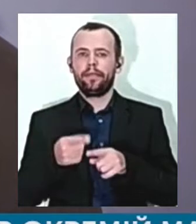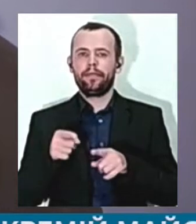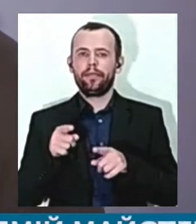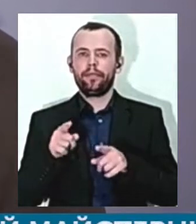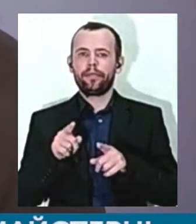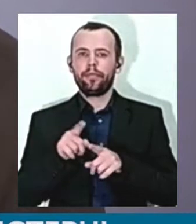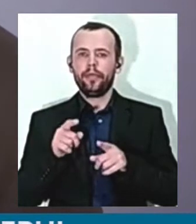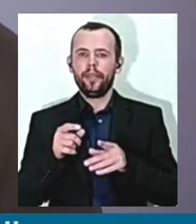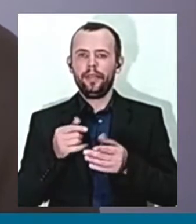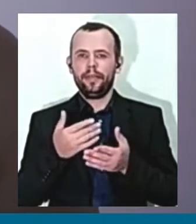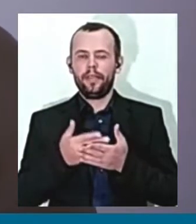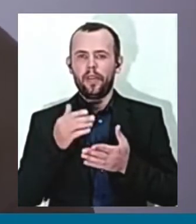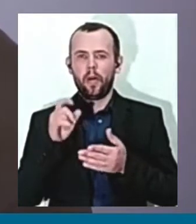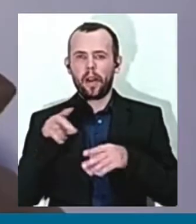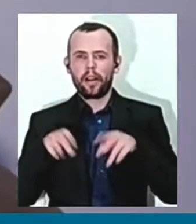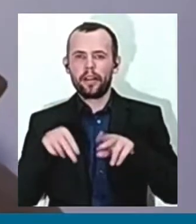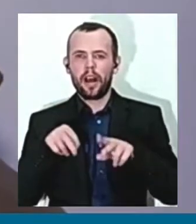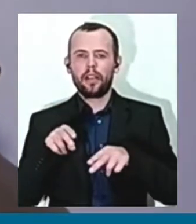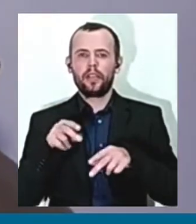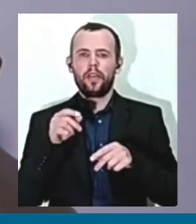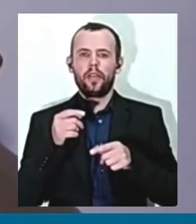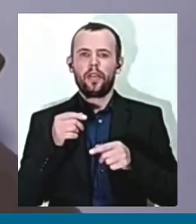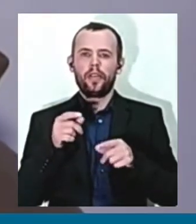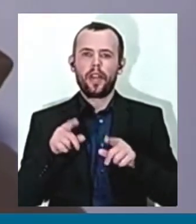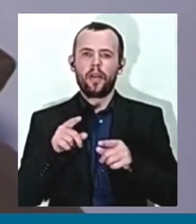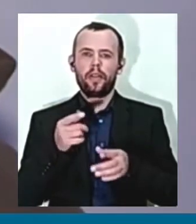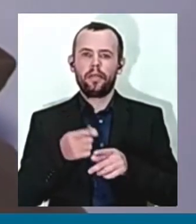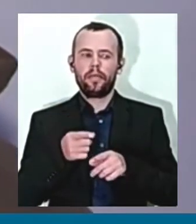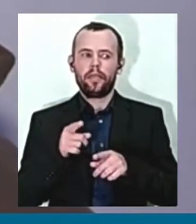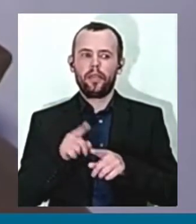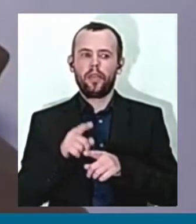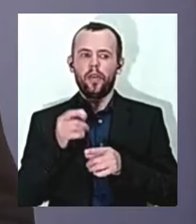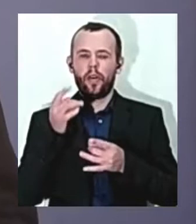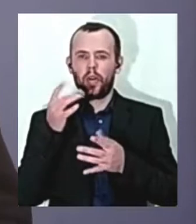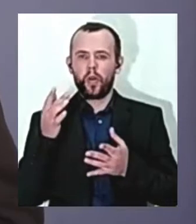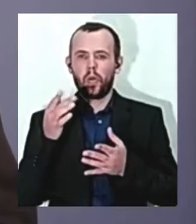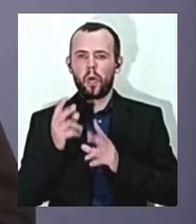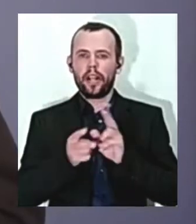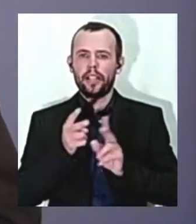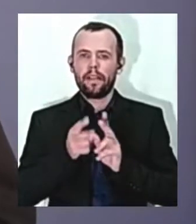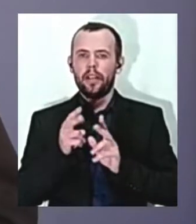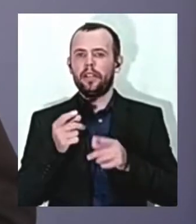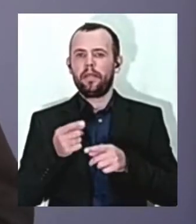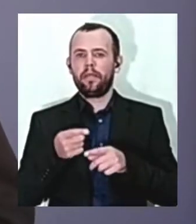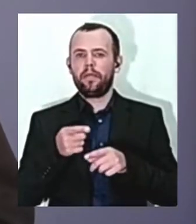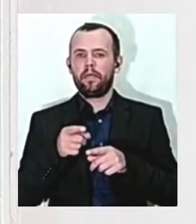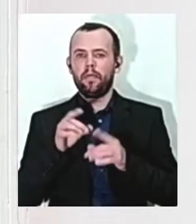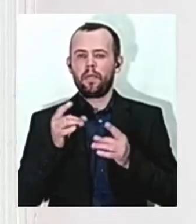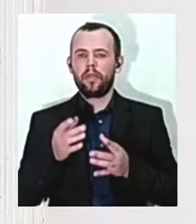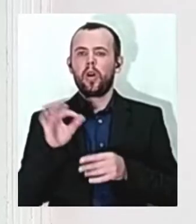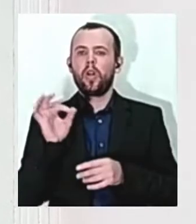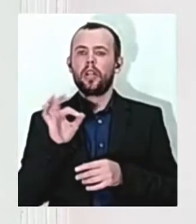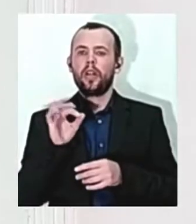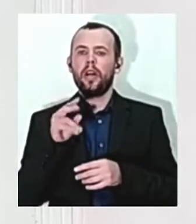краски небо со звездами, открываем. Культурная реставрация происходит в отдельной мастерской. Олександр Левицький каже, художнє